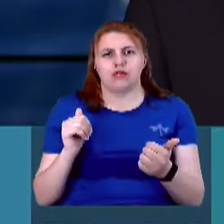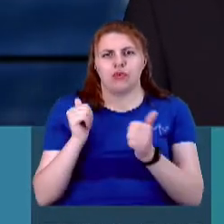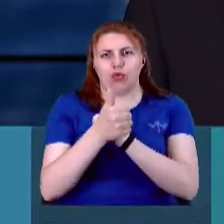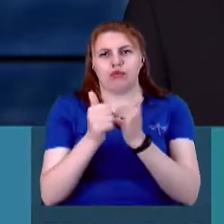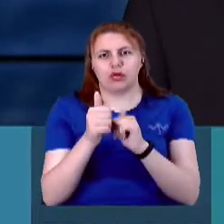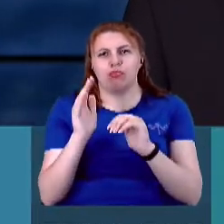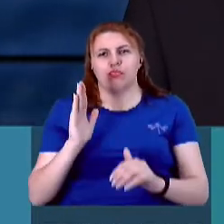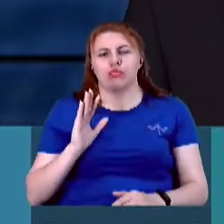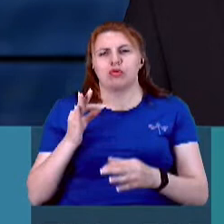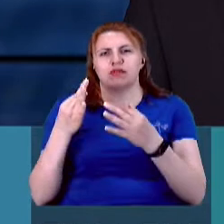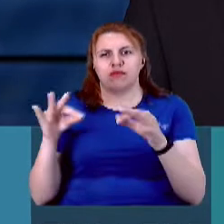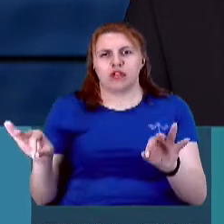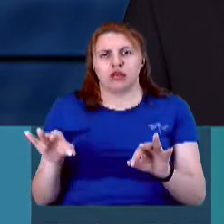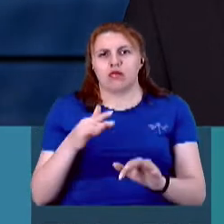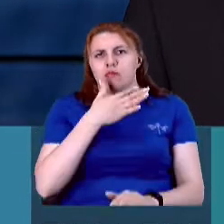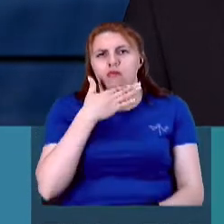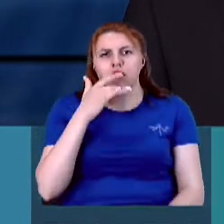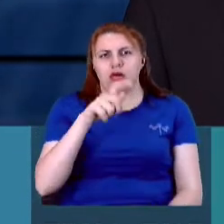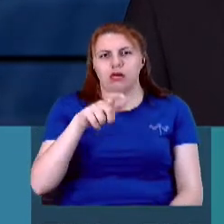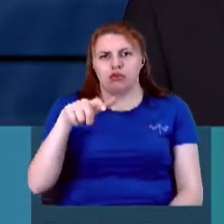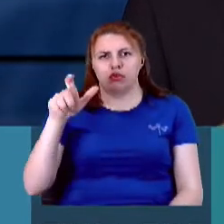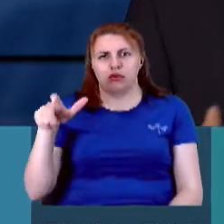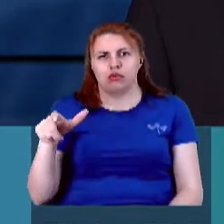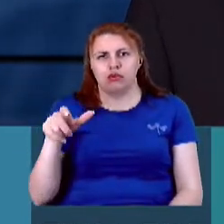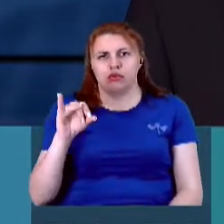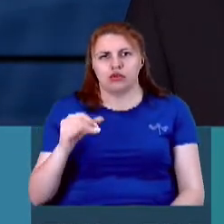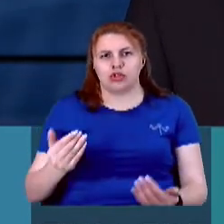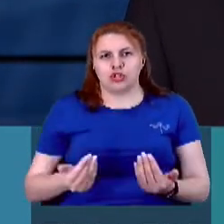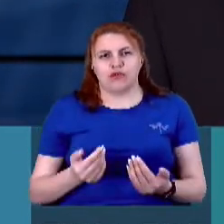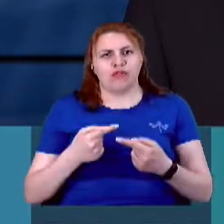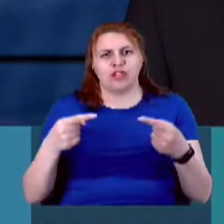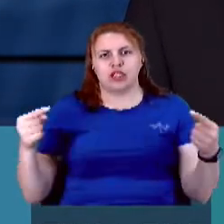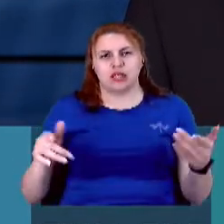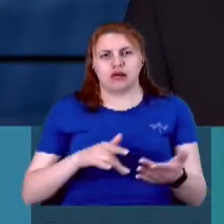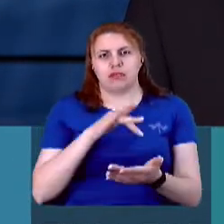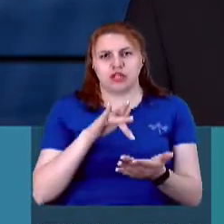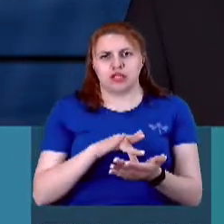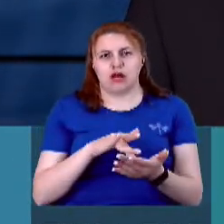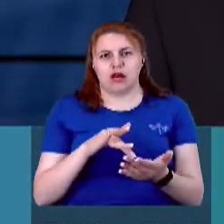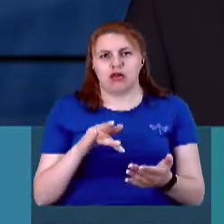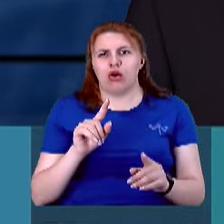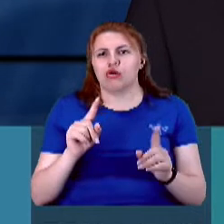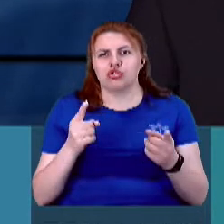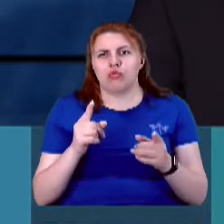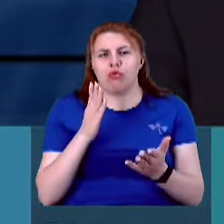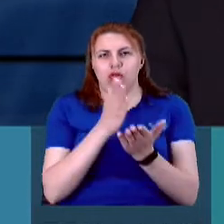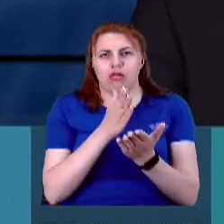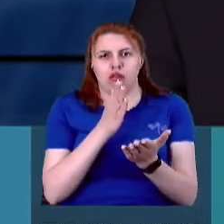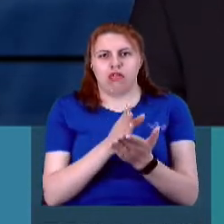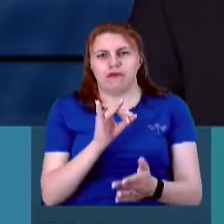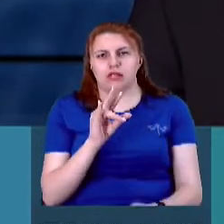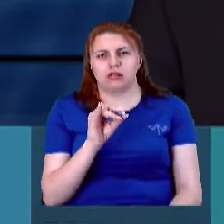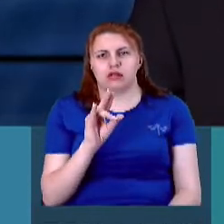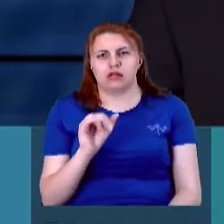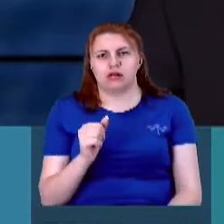звільнено відносно велику кількість людей, і вони живуть в різних містах, в тому числі. Чому саме Валентина? Як вважаєте, пане